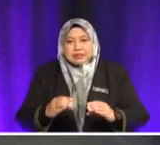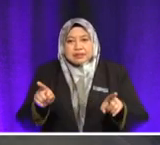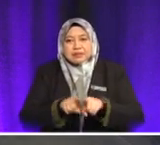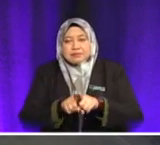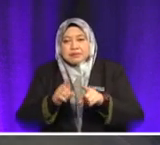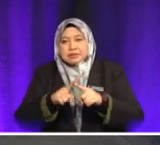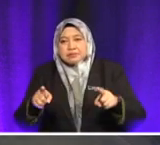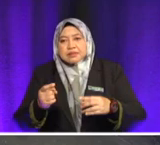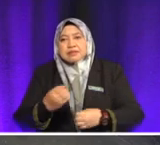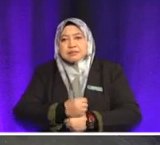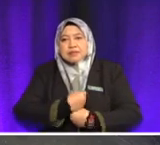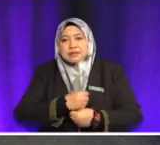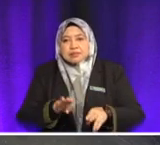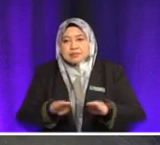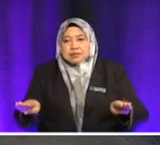berbisnis